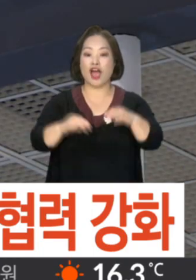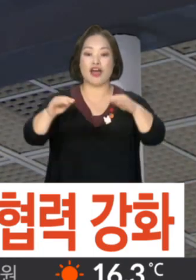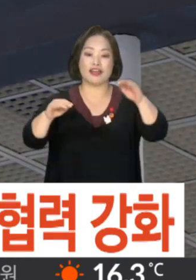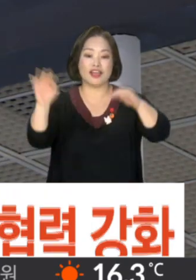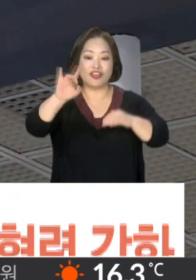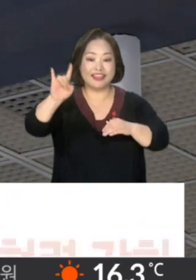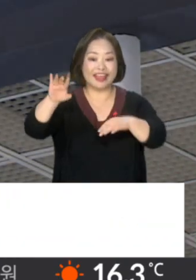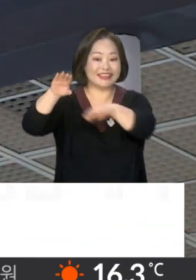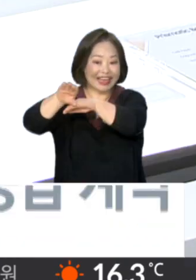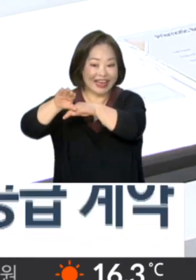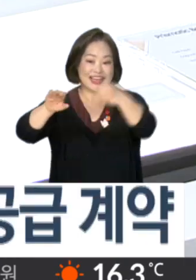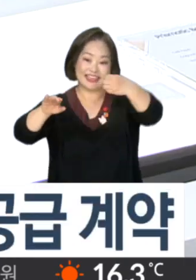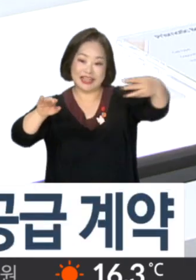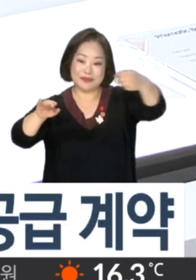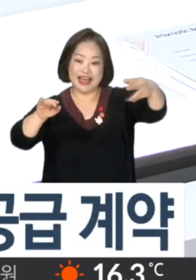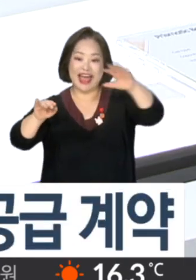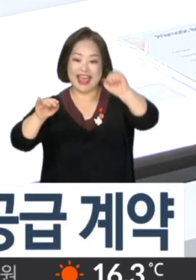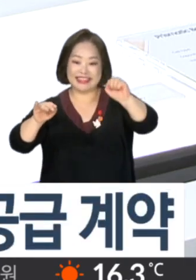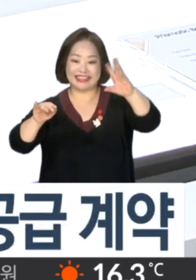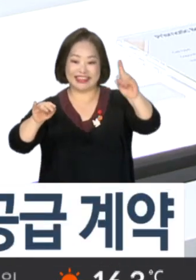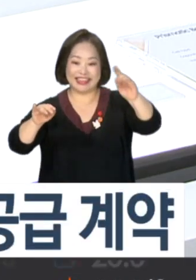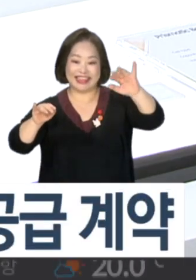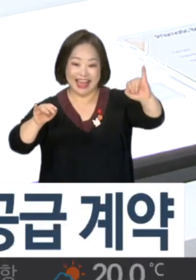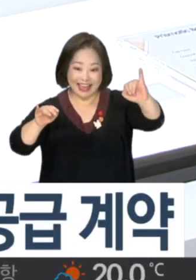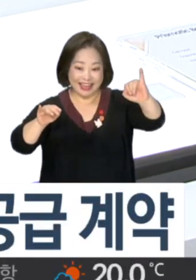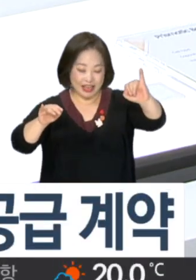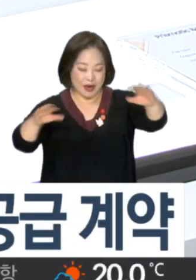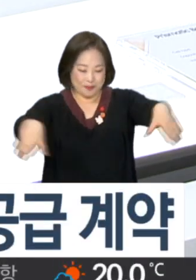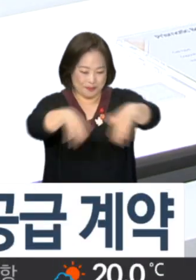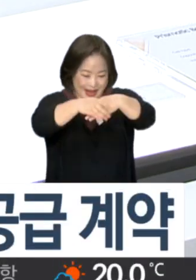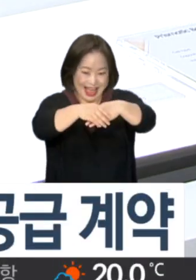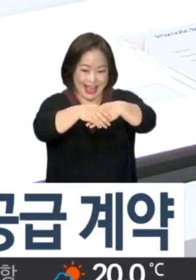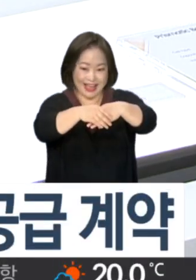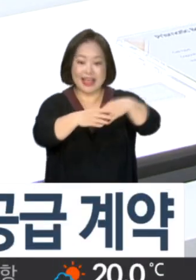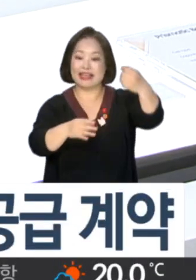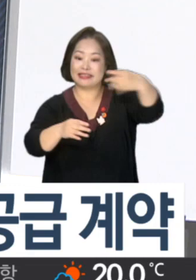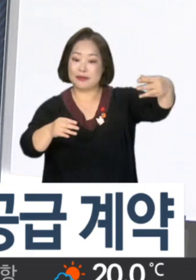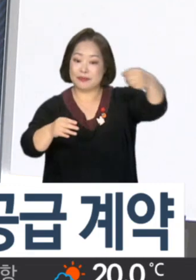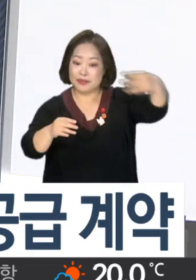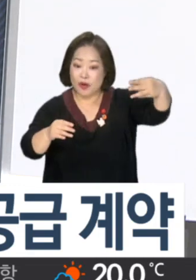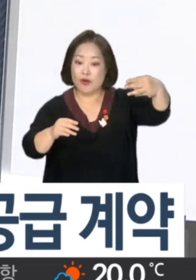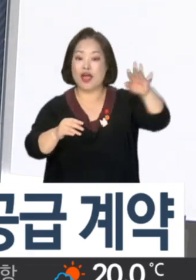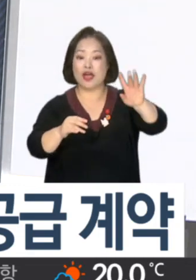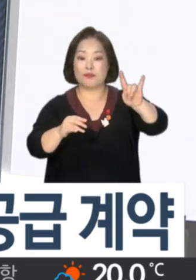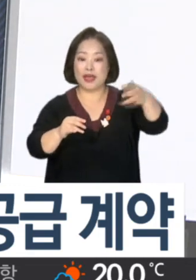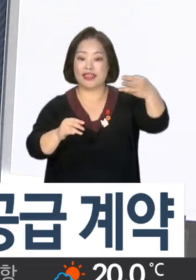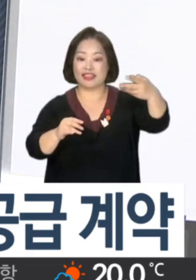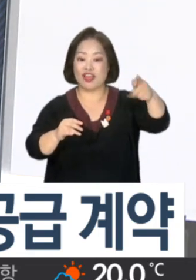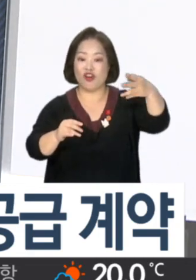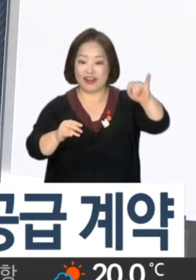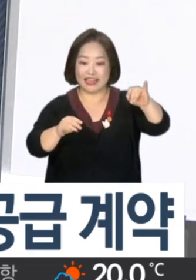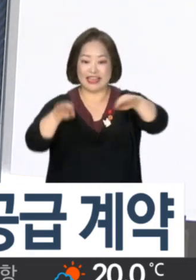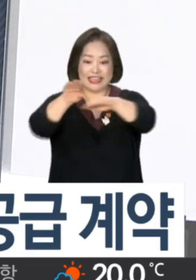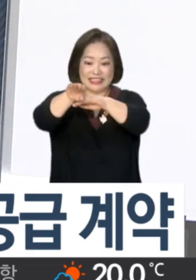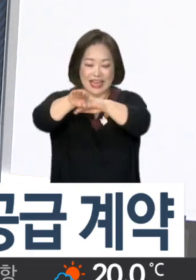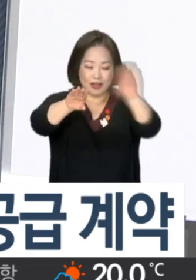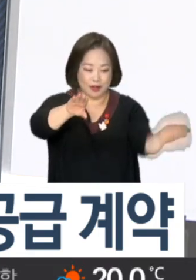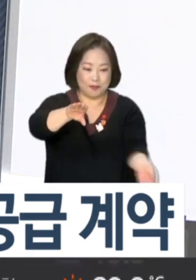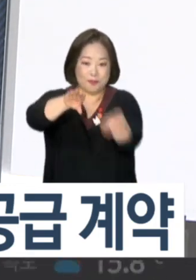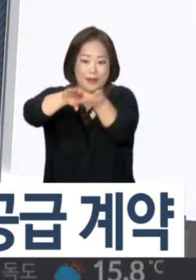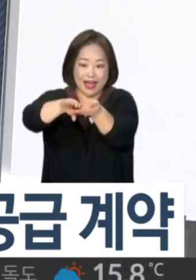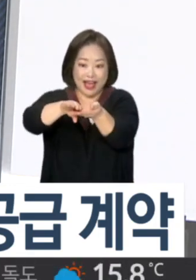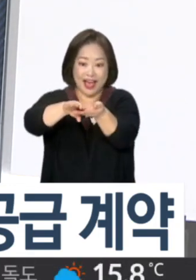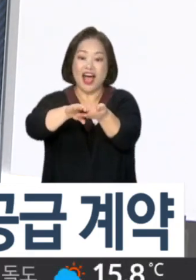현대차가 처음으로 삼성표 배터리로 달리게 됐습니다. 삼성 SDI는 2026년부터 7년간 현대차가